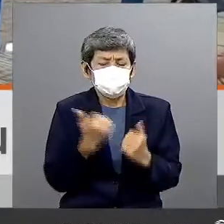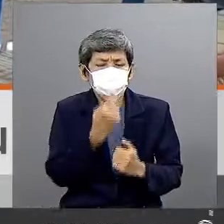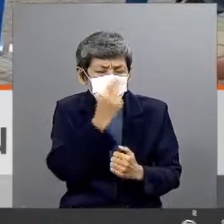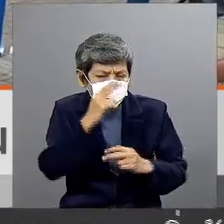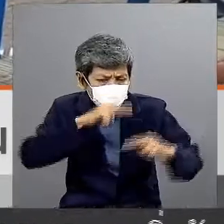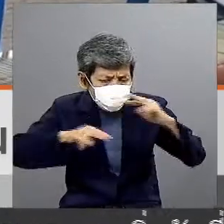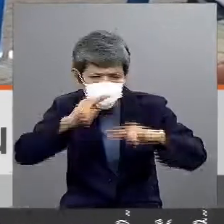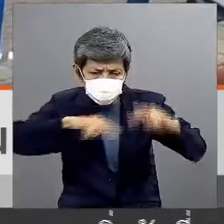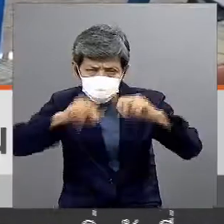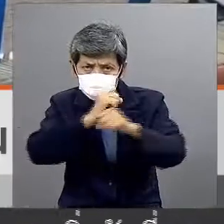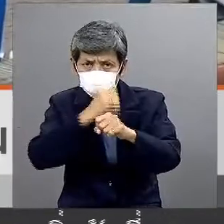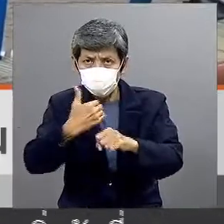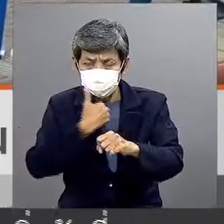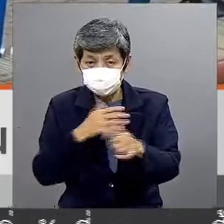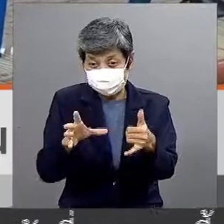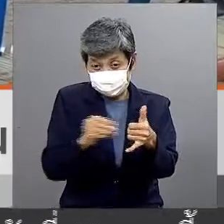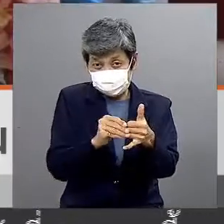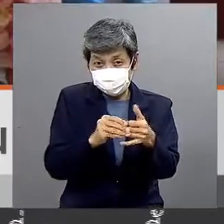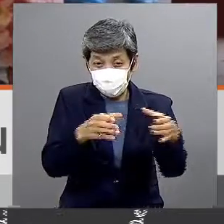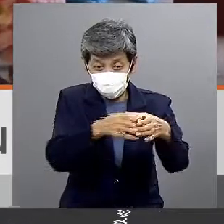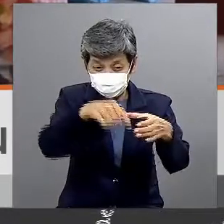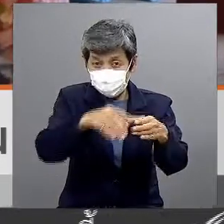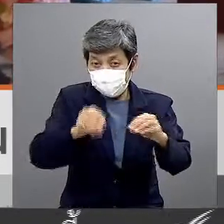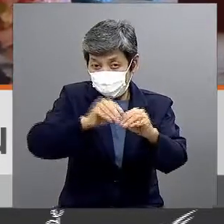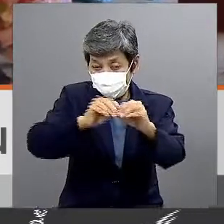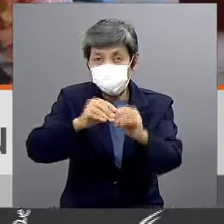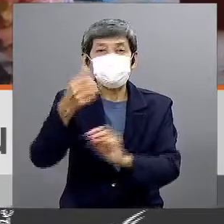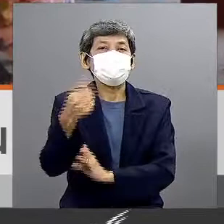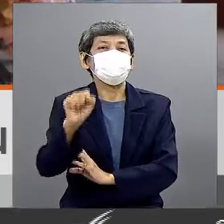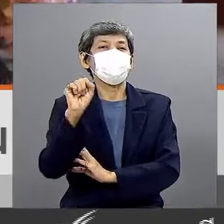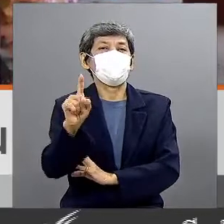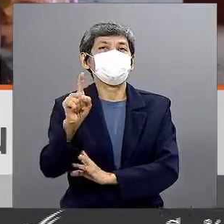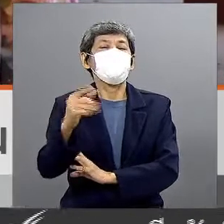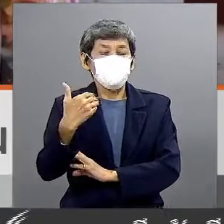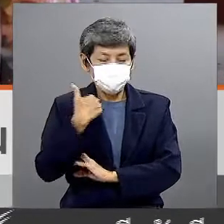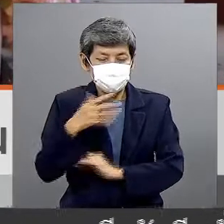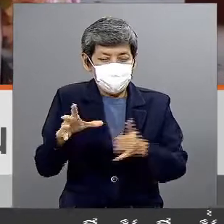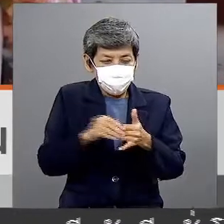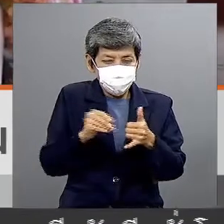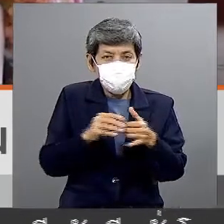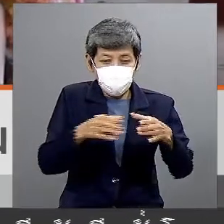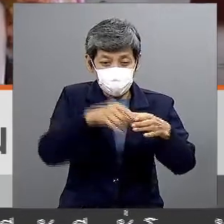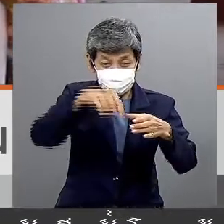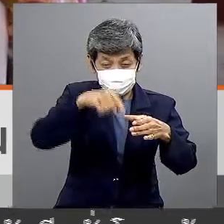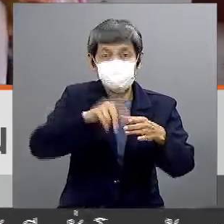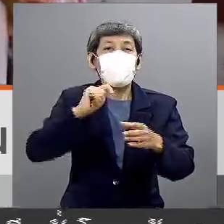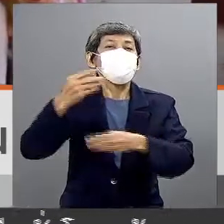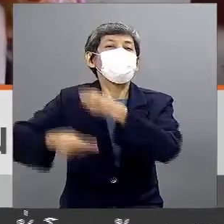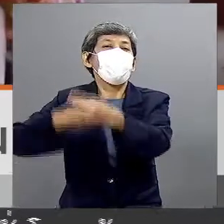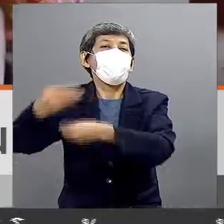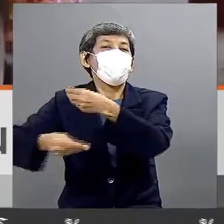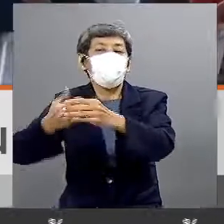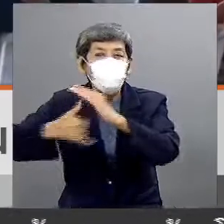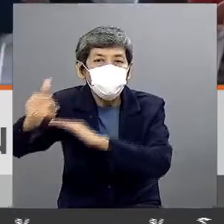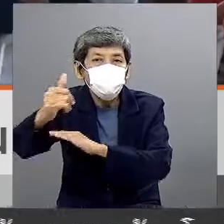รุกพบผู้ติดเชื้อจากพลาสเตอร์นี้เพิ่มอีก 11คนและมีผู้ติดเชื้อจากพลาสเตอร์ตลาดหัวอิฐหลุดออกไปนอกวงแล้ว